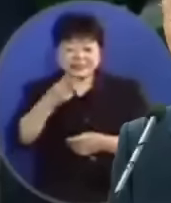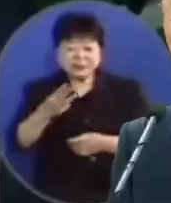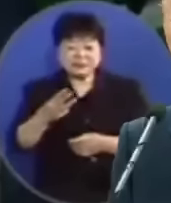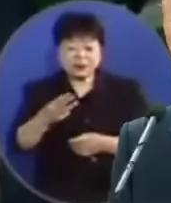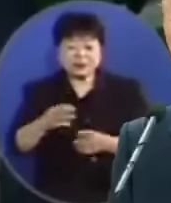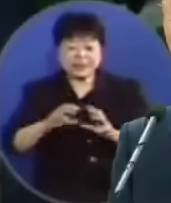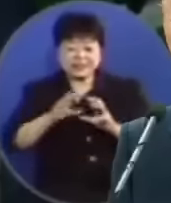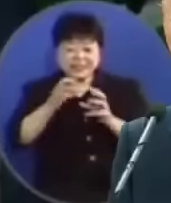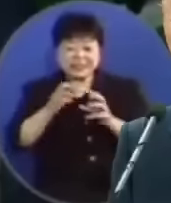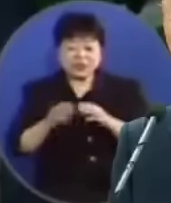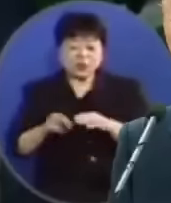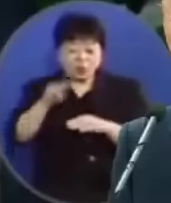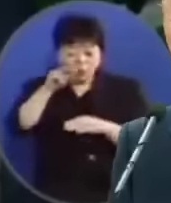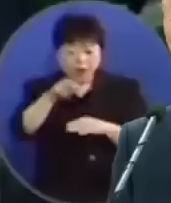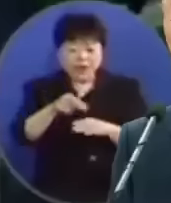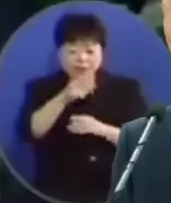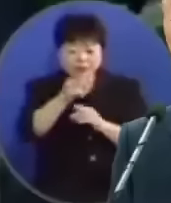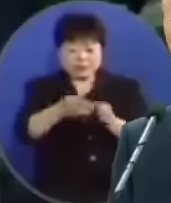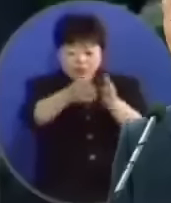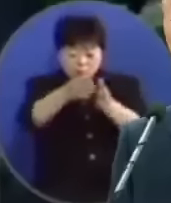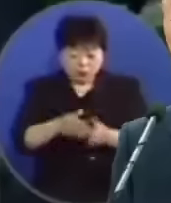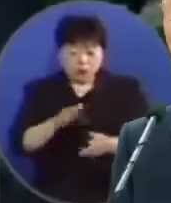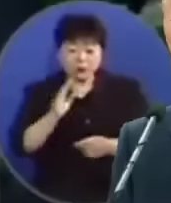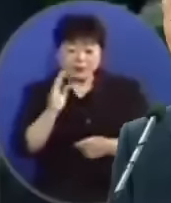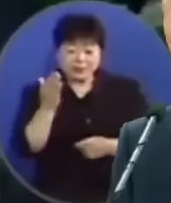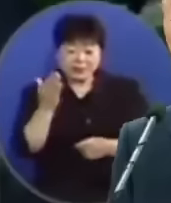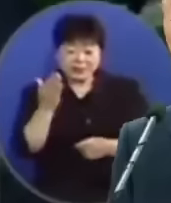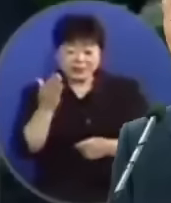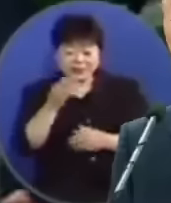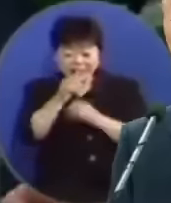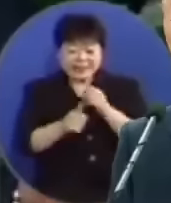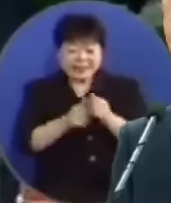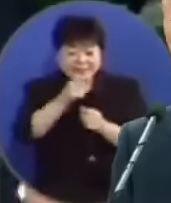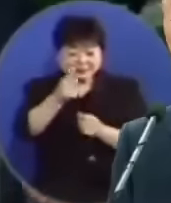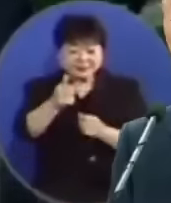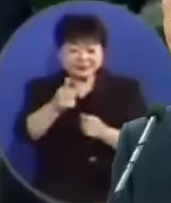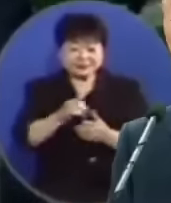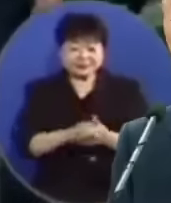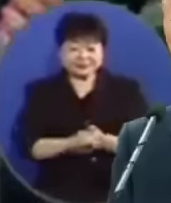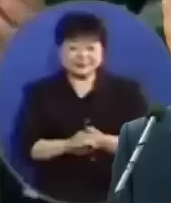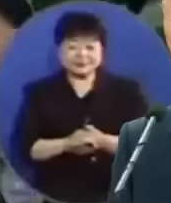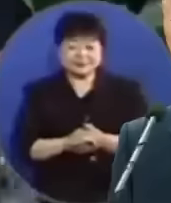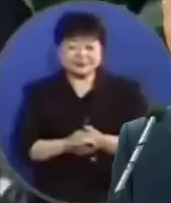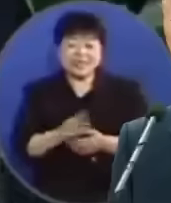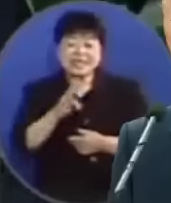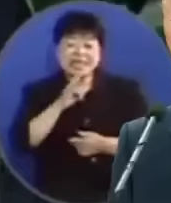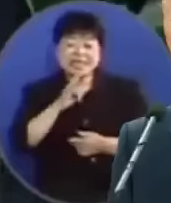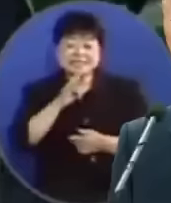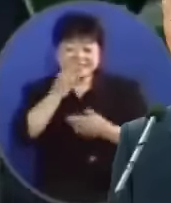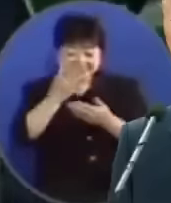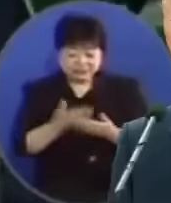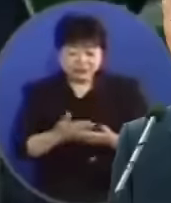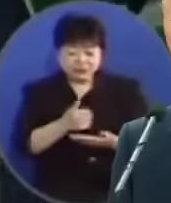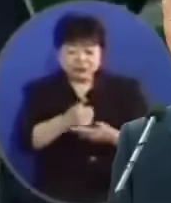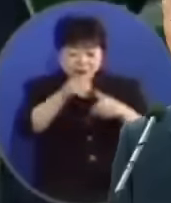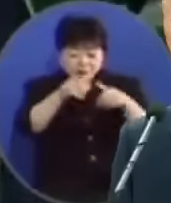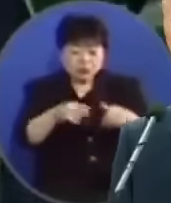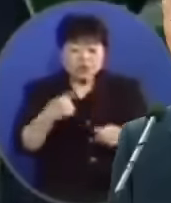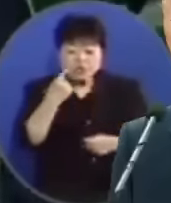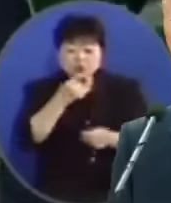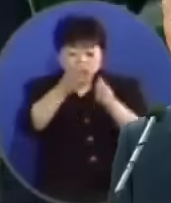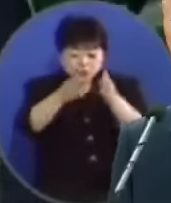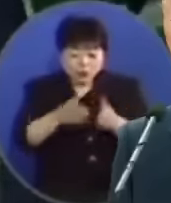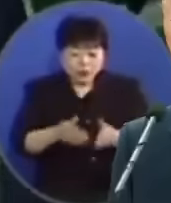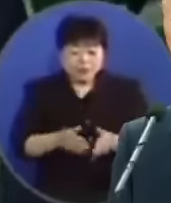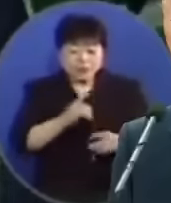하나님과 교통하게 만드는 수단인 것입니다. 그리고 하나님은 계시를 주셔서 주의 종의 입술을